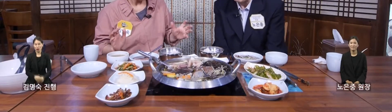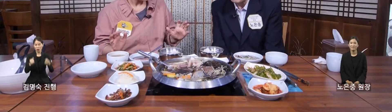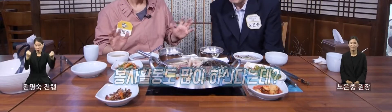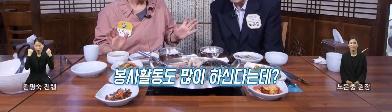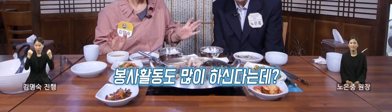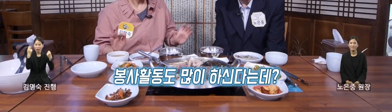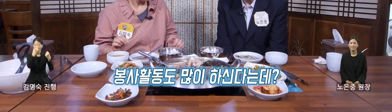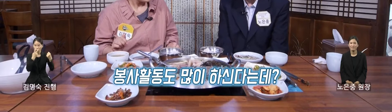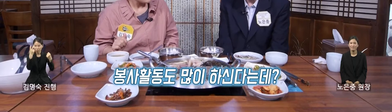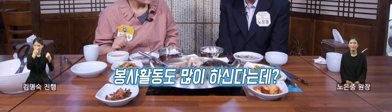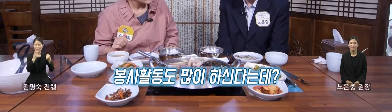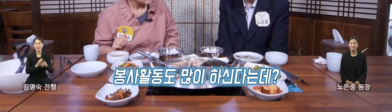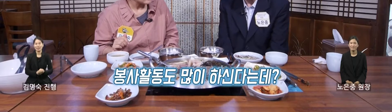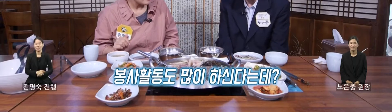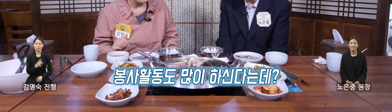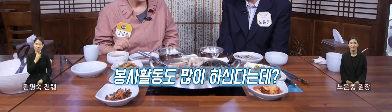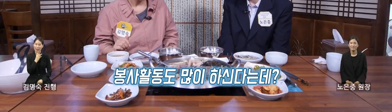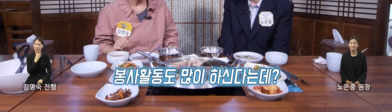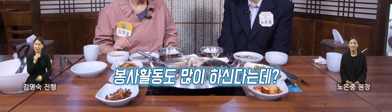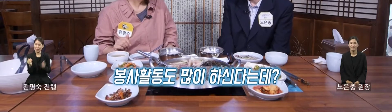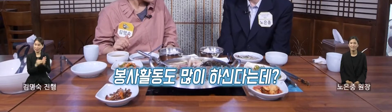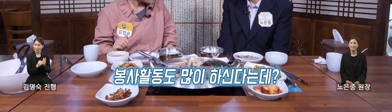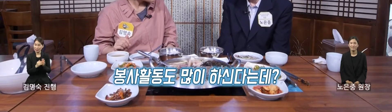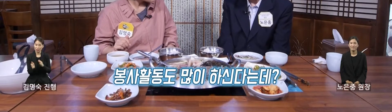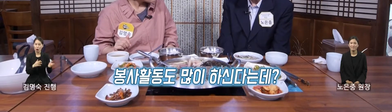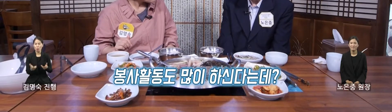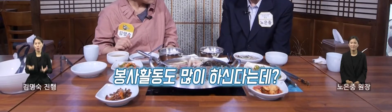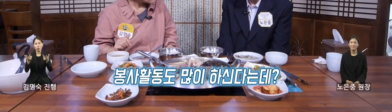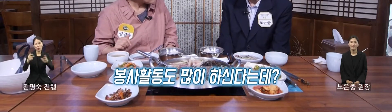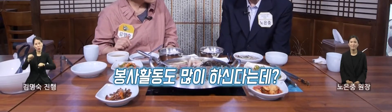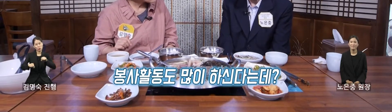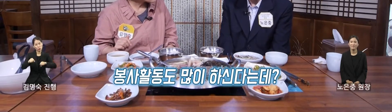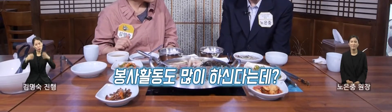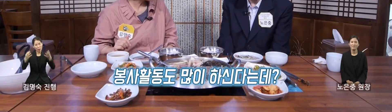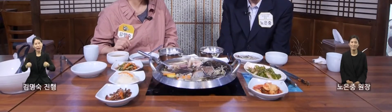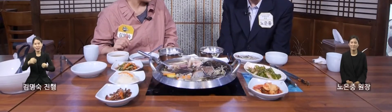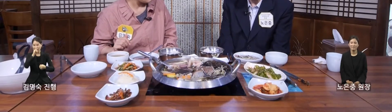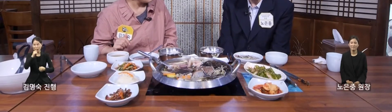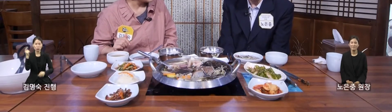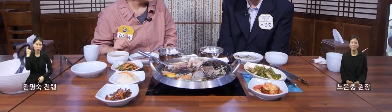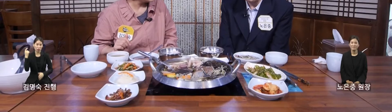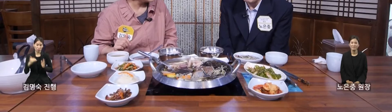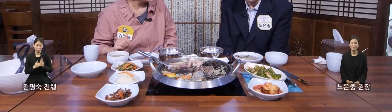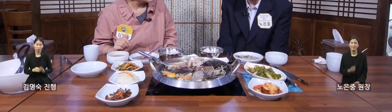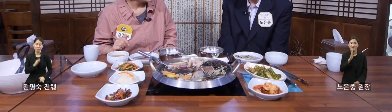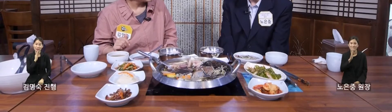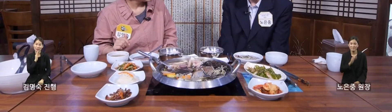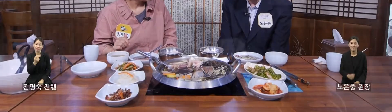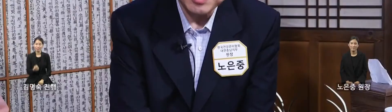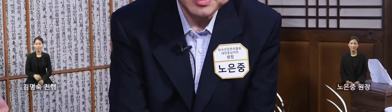건강 검진 뭐 이런 것만이 아니라 또 이제 봉사 활동도 많이 해주신다고 들었어요.